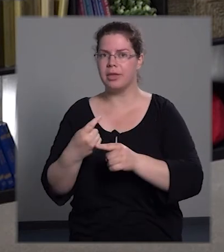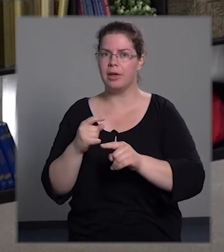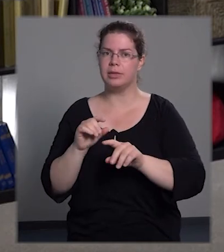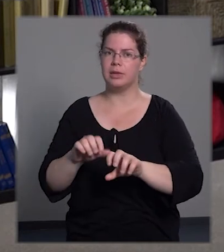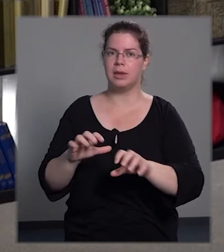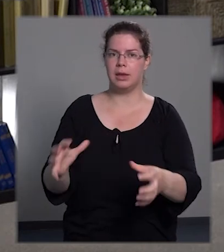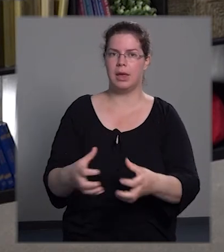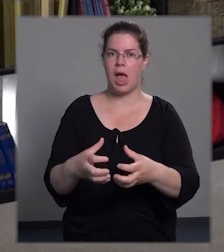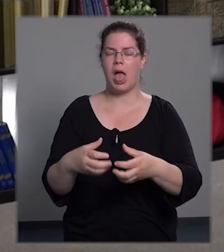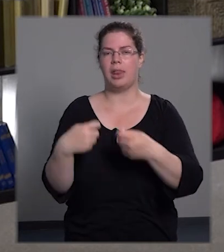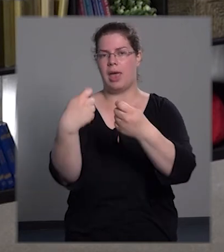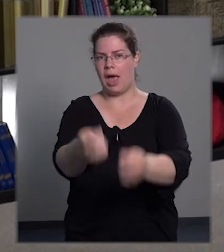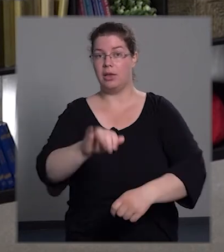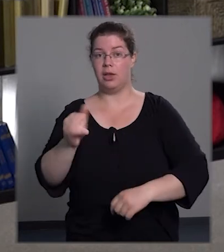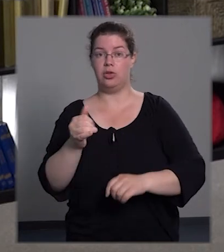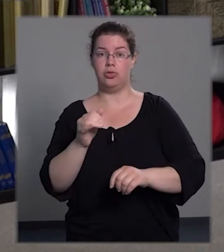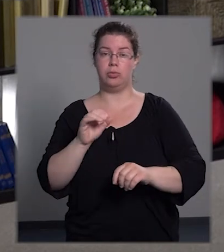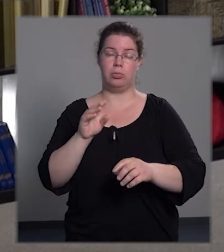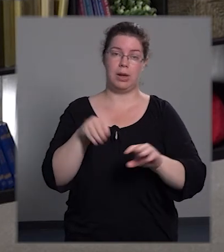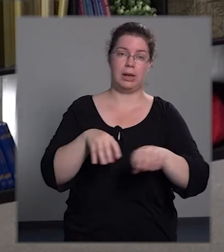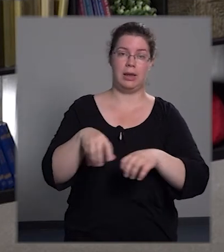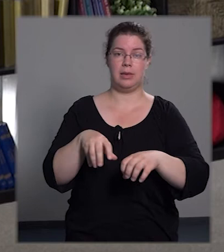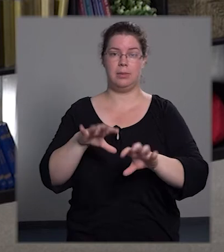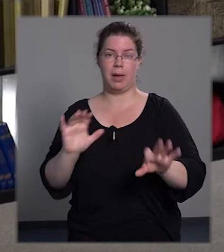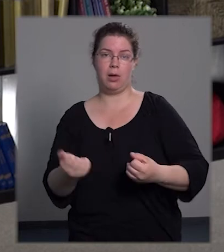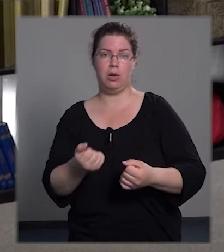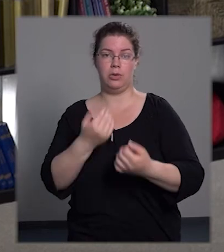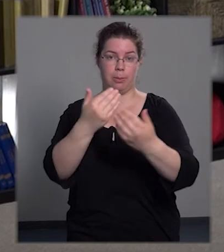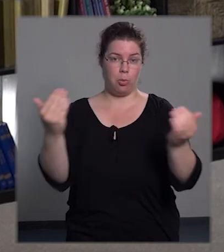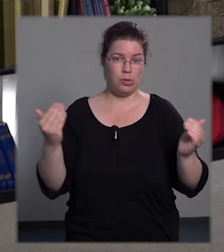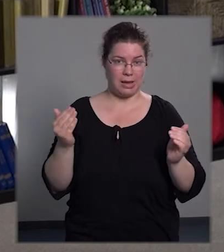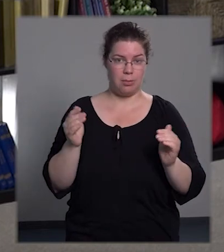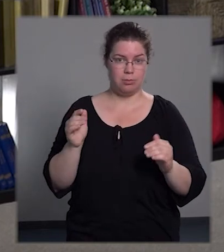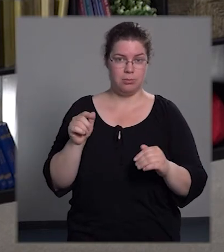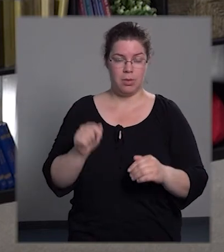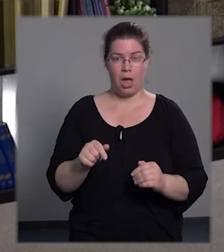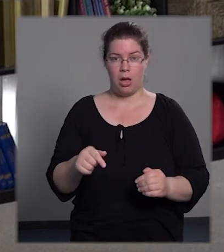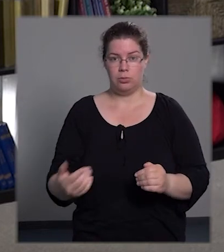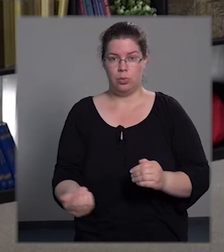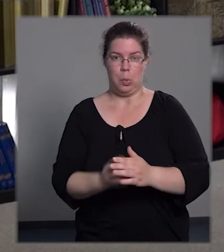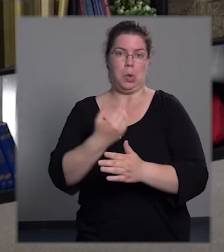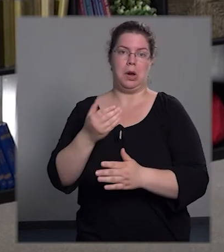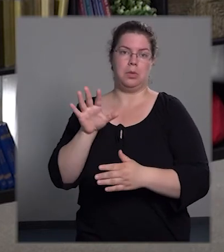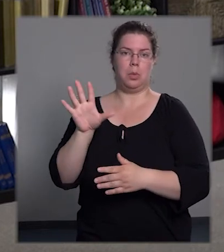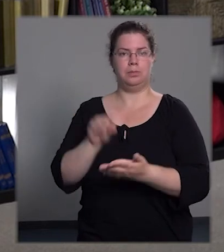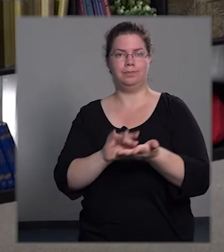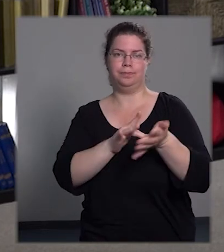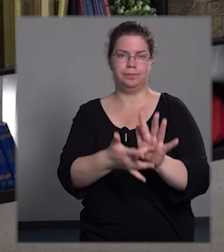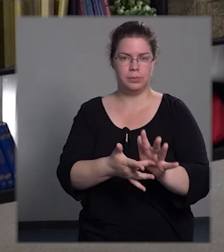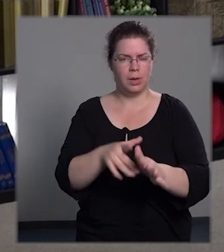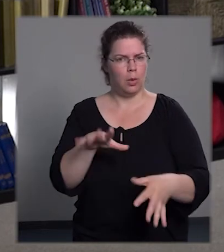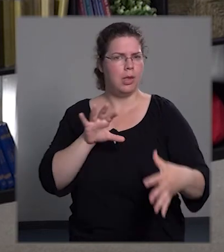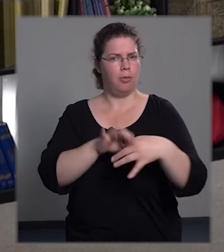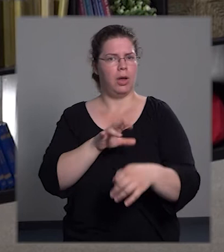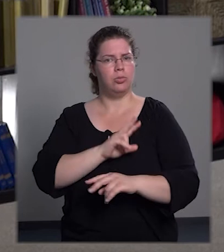és berendezhetik, megalkothatják egy múzeum keretében az ő otthonát újból, az nyilván összefüggésben van azzal, hogy ugye